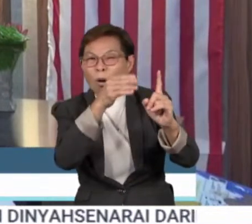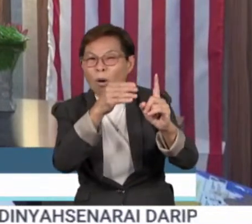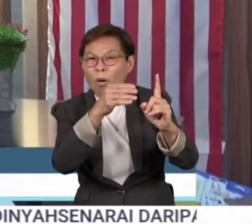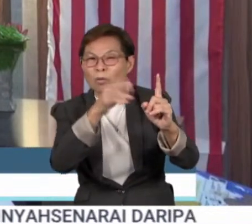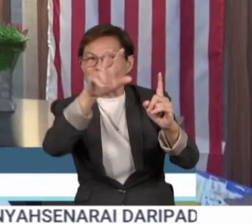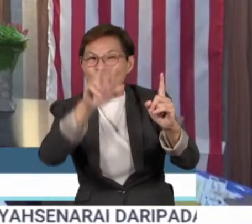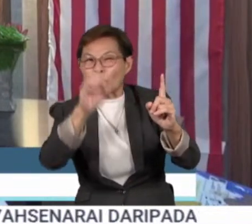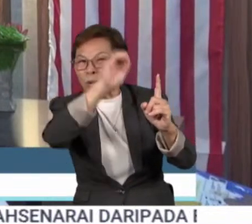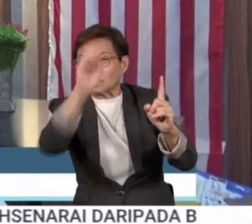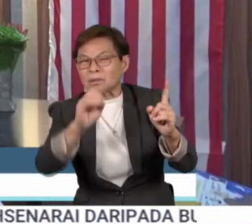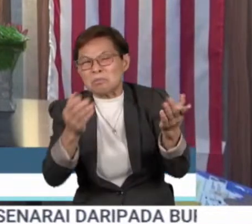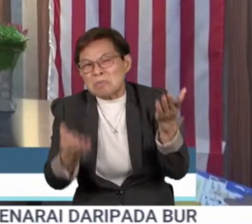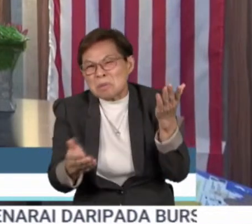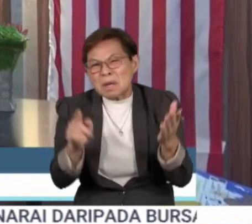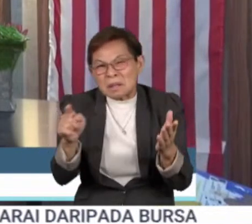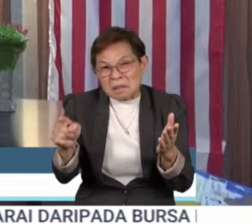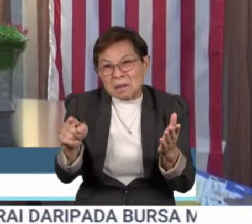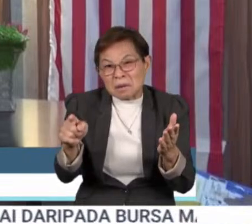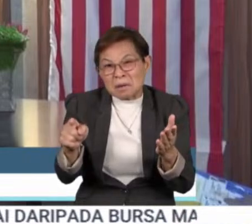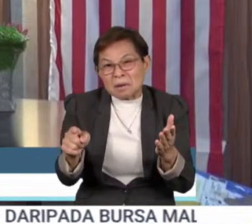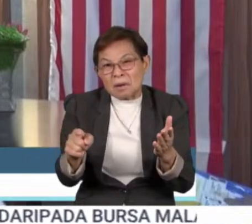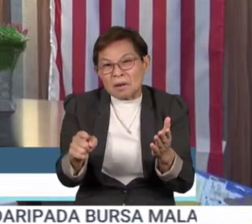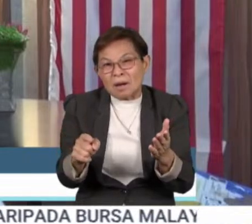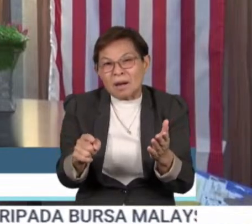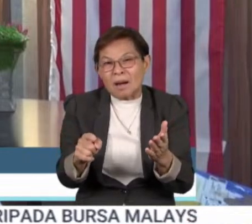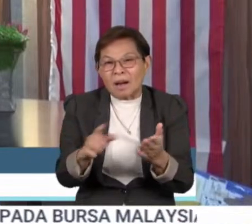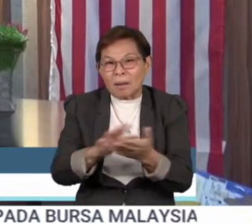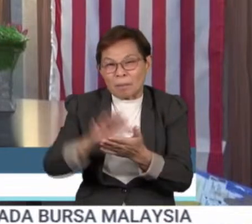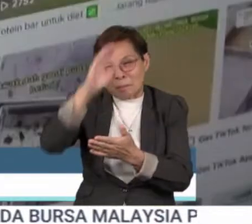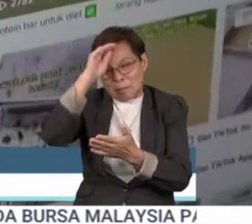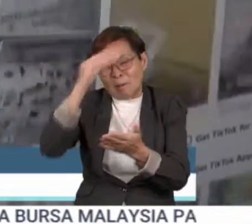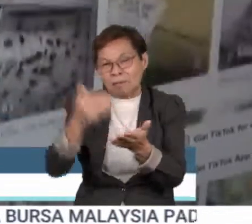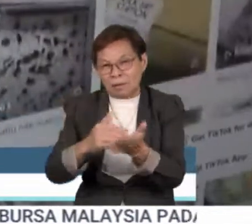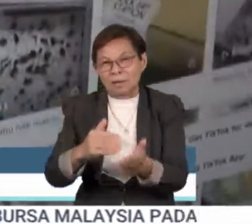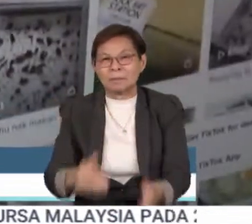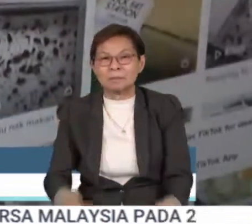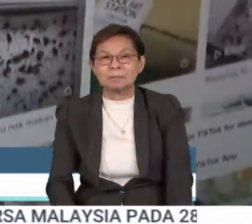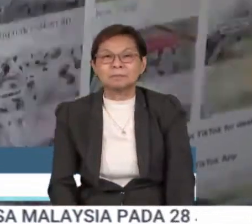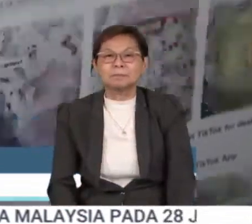maknanya beliau ni mungkin kena ambil latihan semula lah. Yeah.